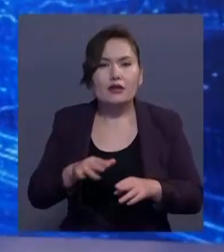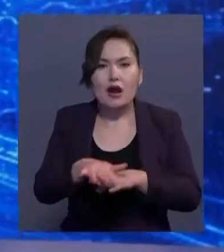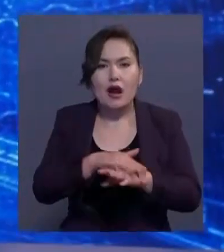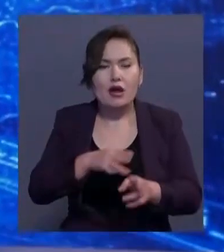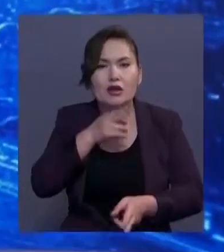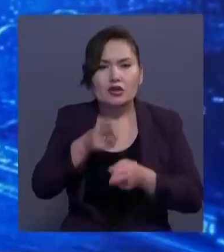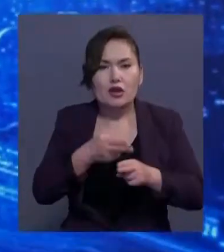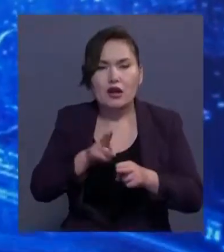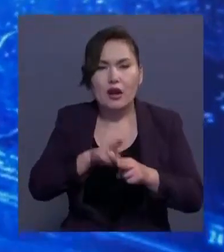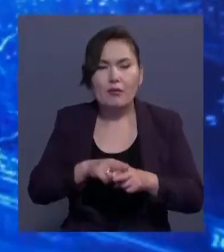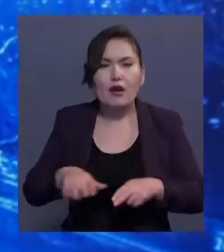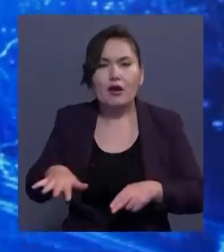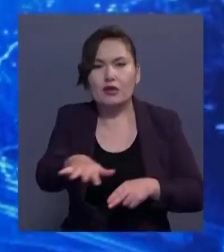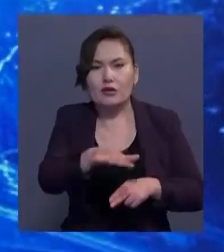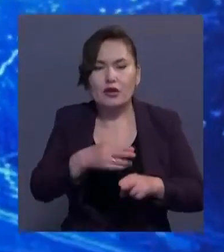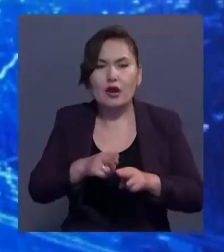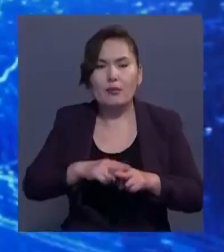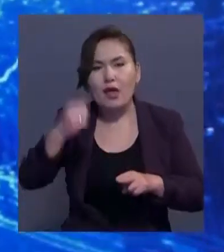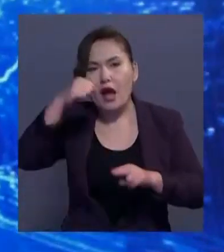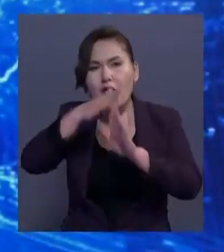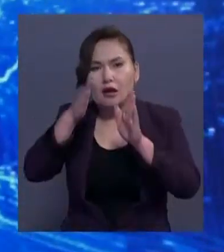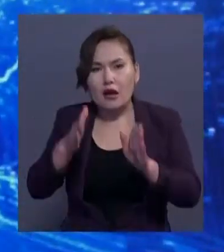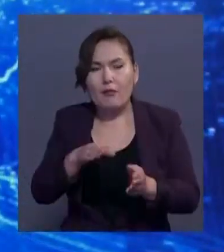тек тұрмастың алып мүсіні тұрған кешен